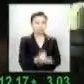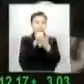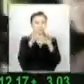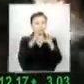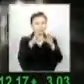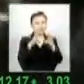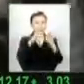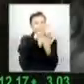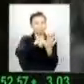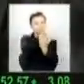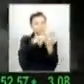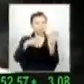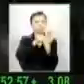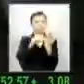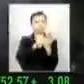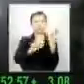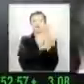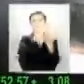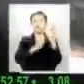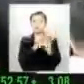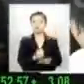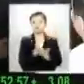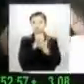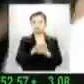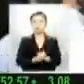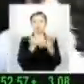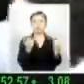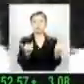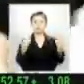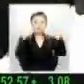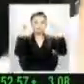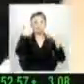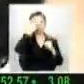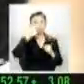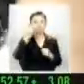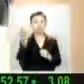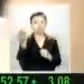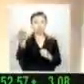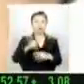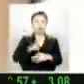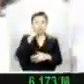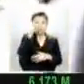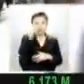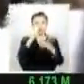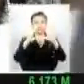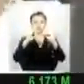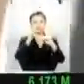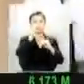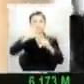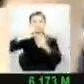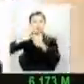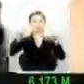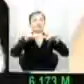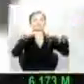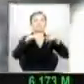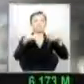ณะที่การประชุมสภาผู้แทนราษฎรวันนี้นะคะนายอภิสิทธิ์เวชชาชีวะนายกรัฐมนตรีได้เดินทางมาร่วมประชุมสภาตามปกติ